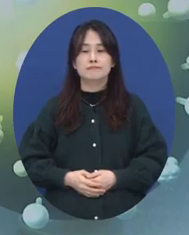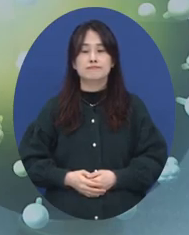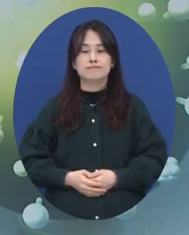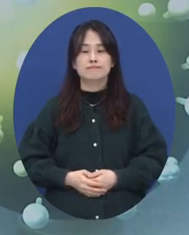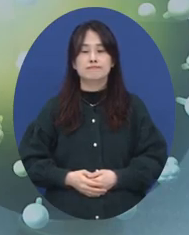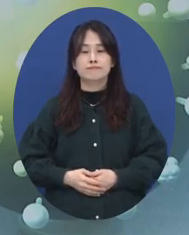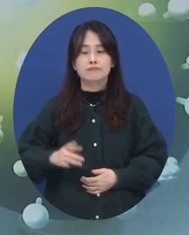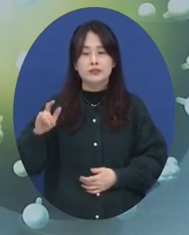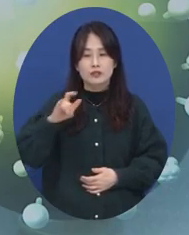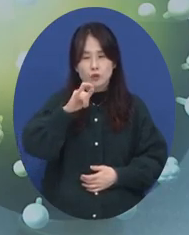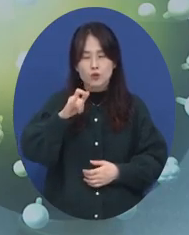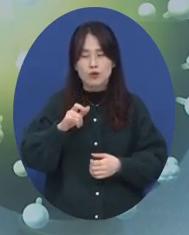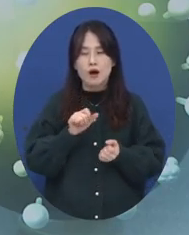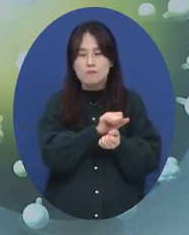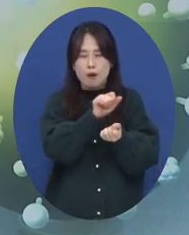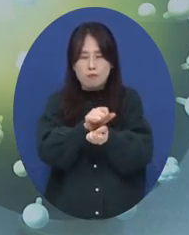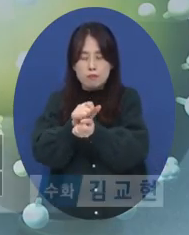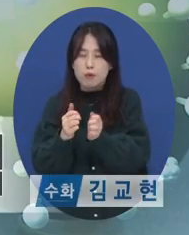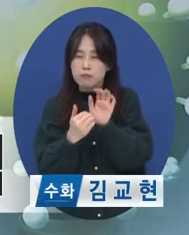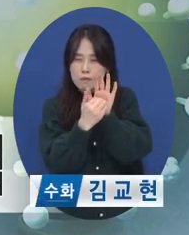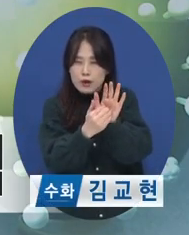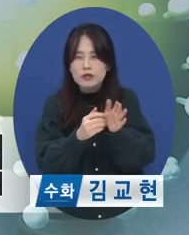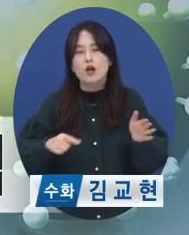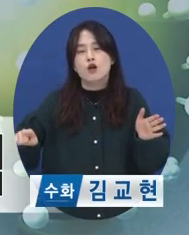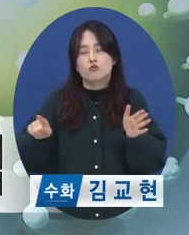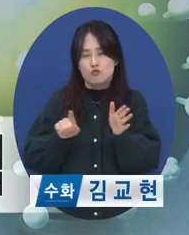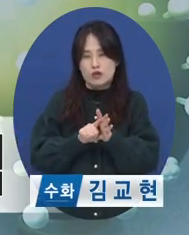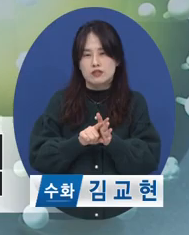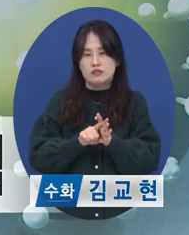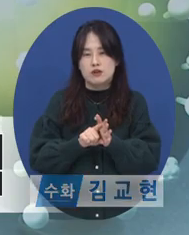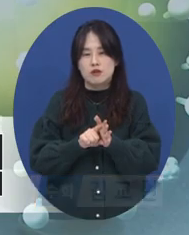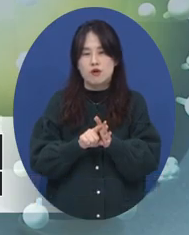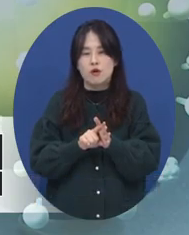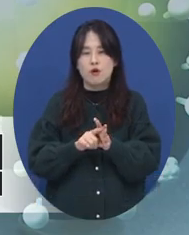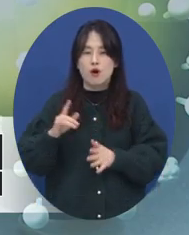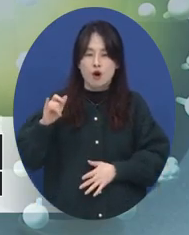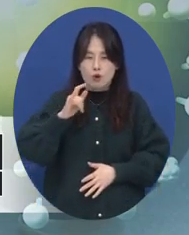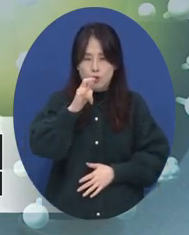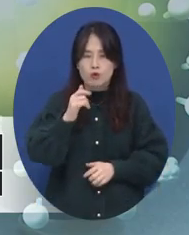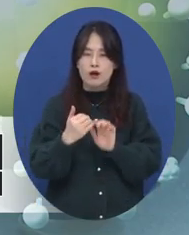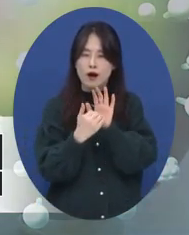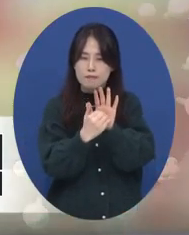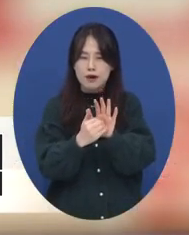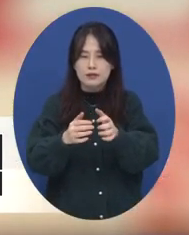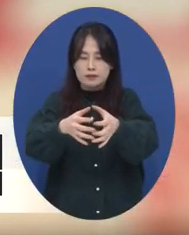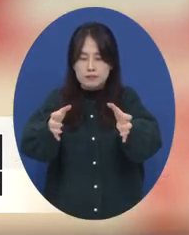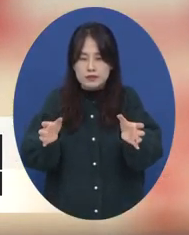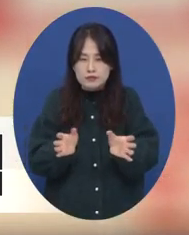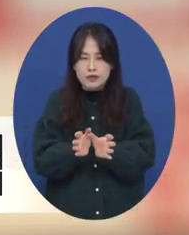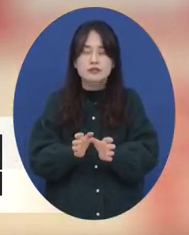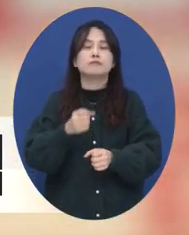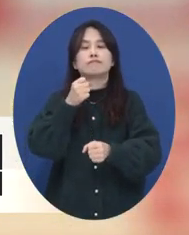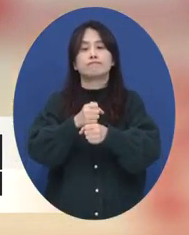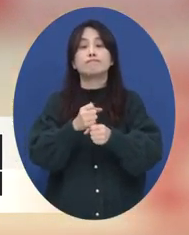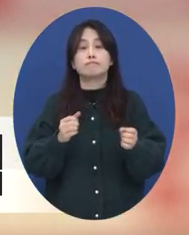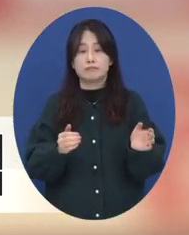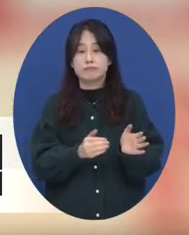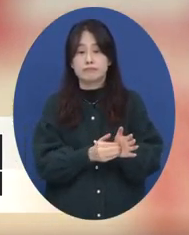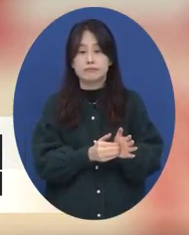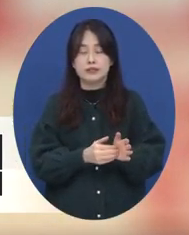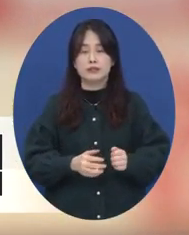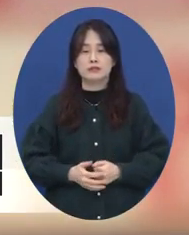경기도가 쿠론 알고 집단 감염 차단 의 강력하게 대처하기 위해 쿠론 알고 대응 방역 찌 원단의 출범했습니다